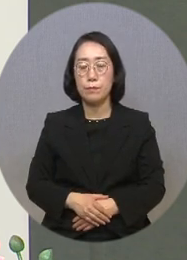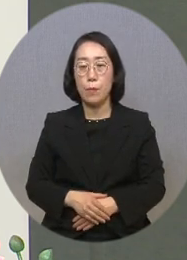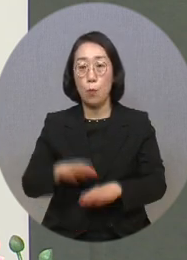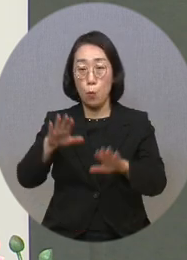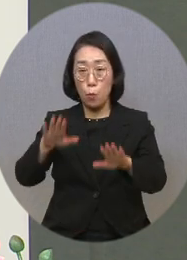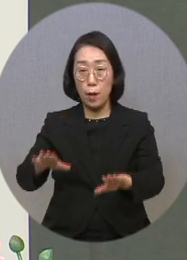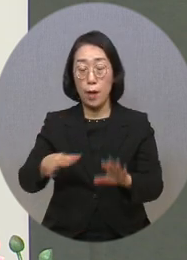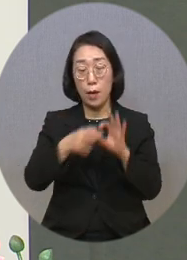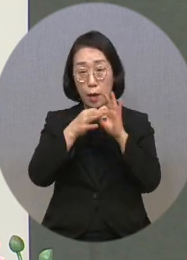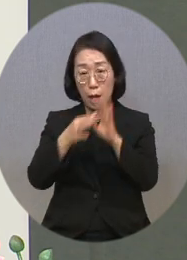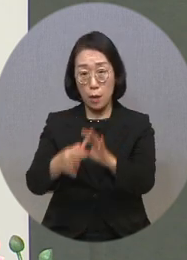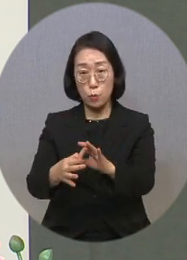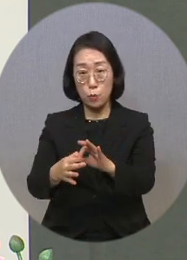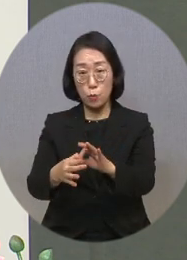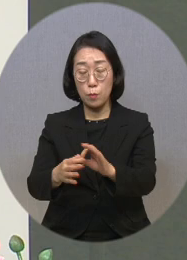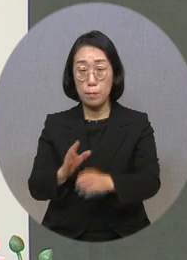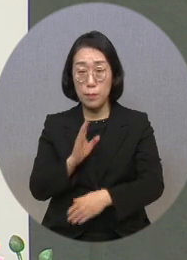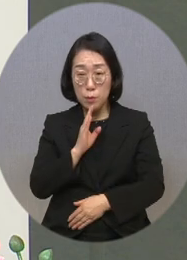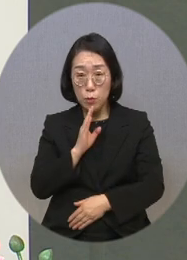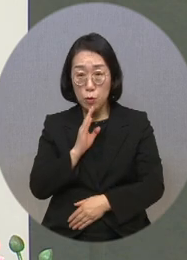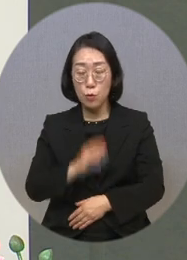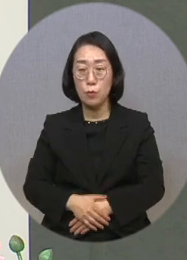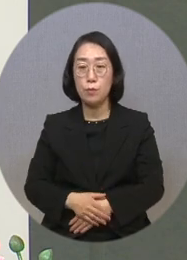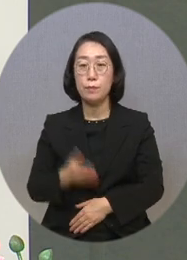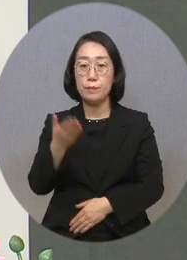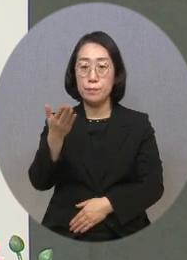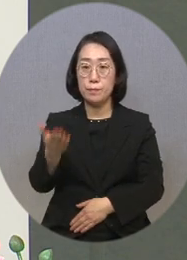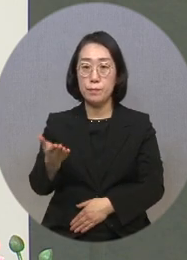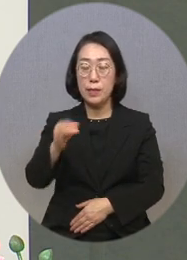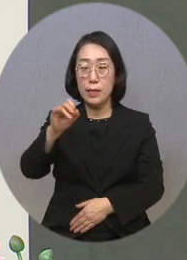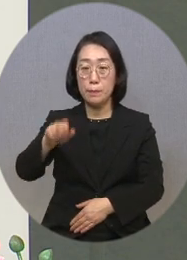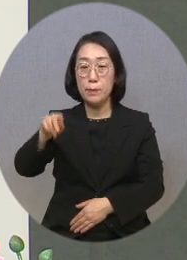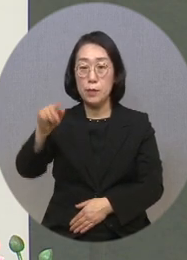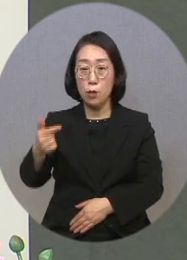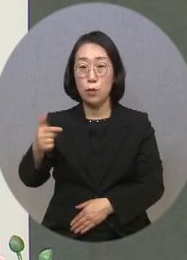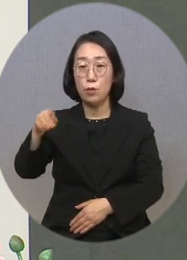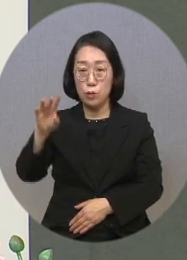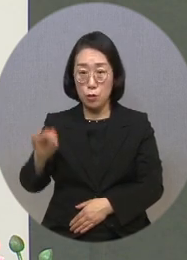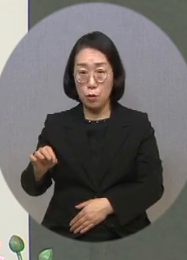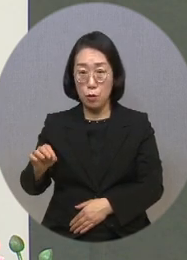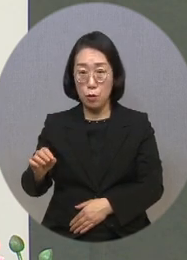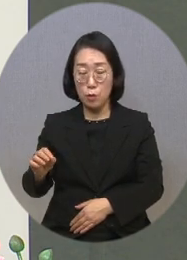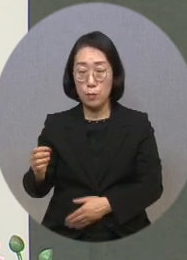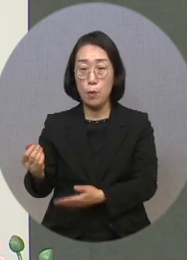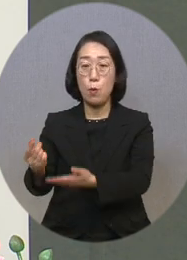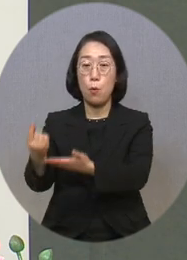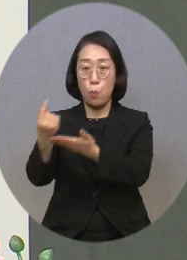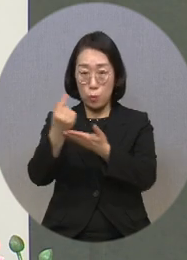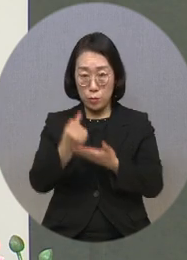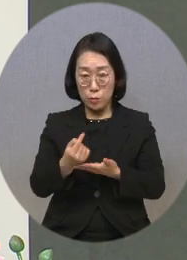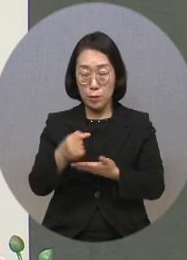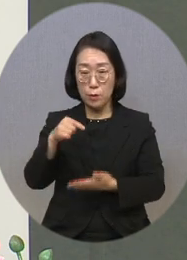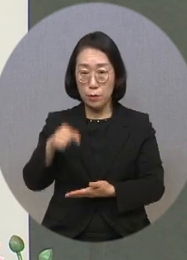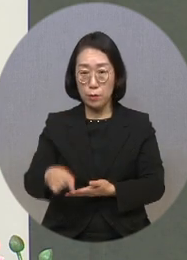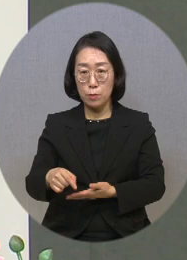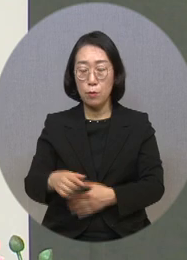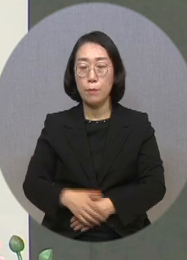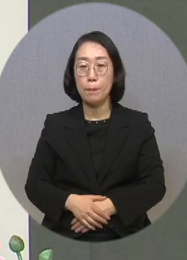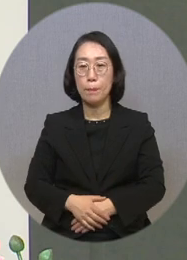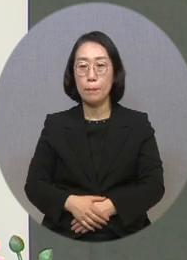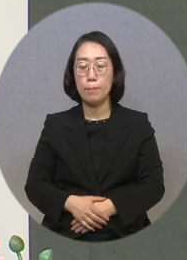금년에도 계속될 것이냐. 우리 저 임선정 원장을 모셨으니까 네. 국군을 위해서 기도도